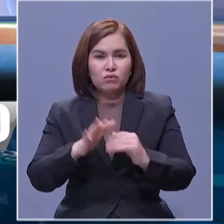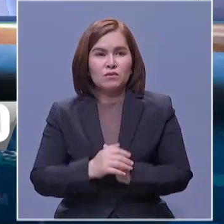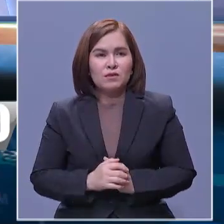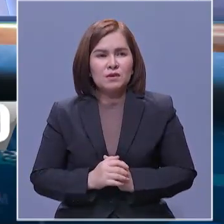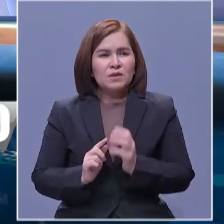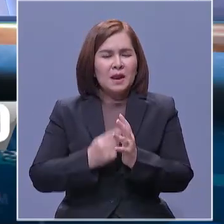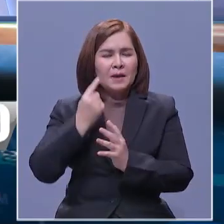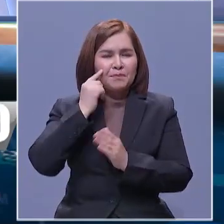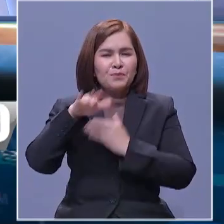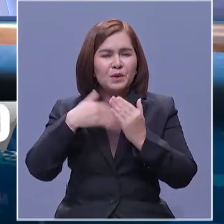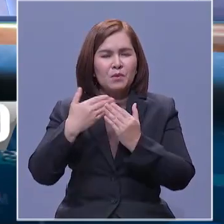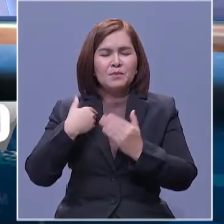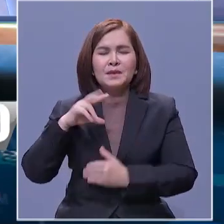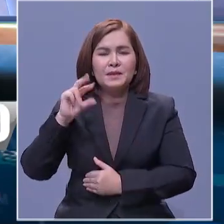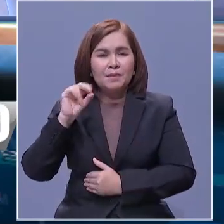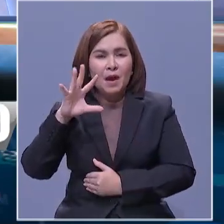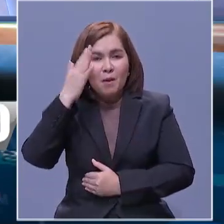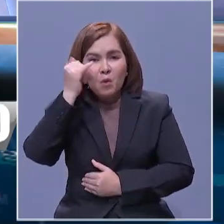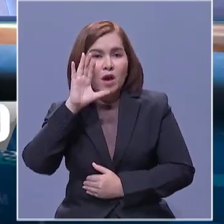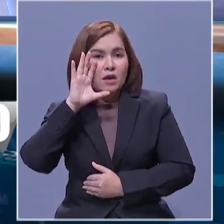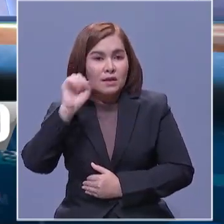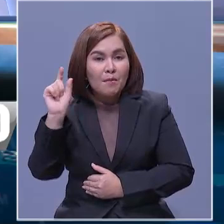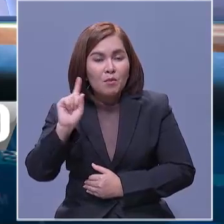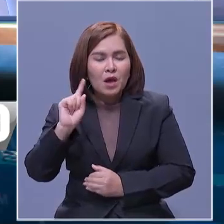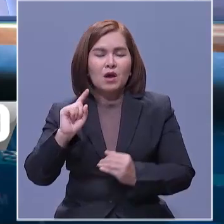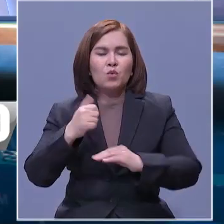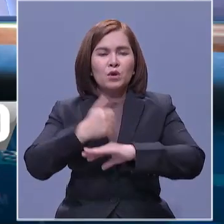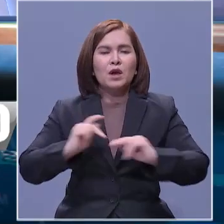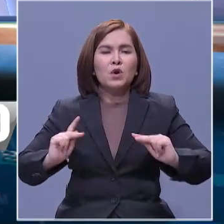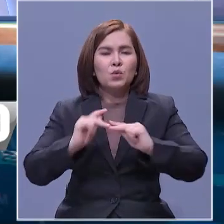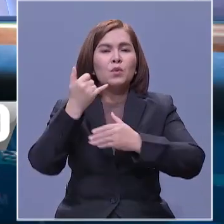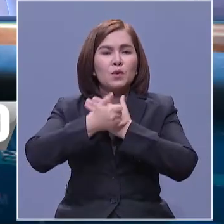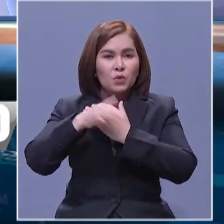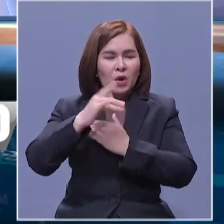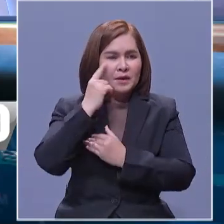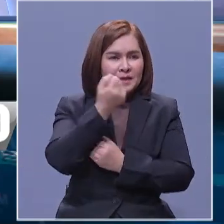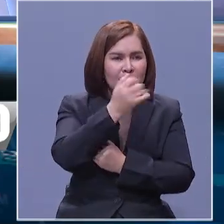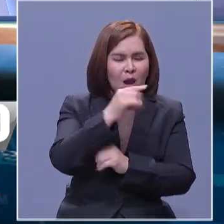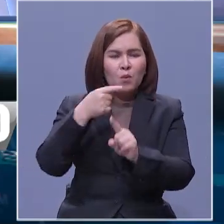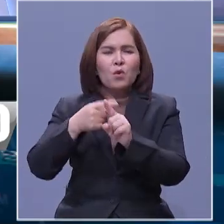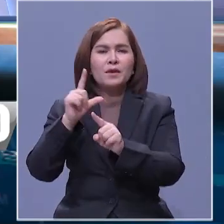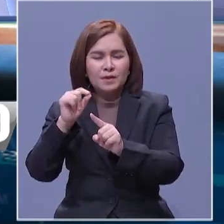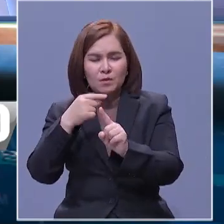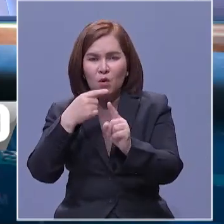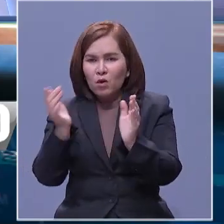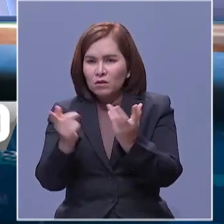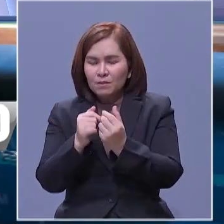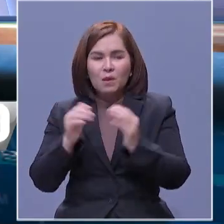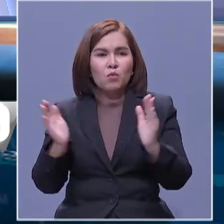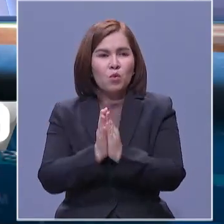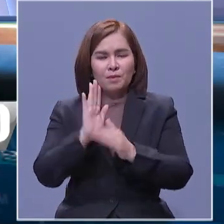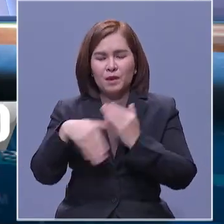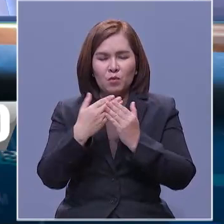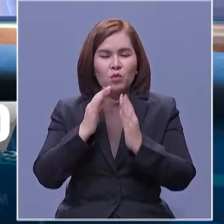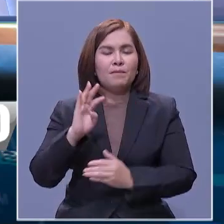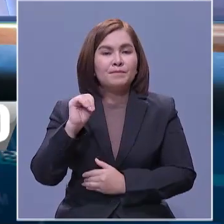ากัน35คน เพราะตอนแรกที่ฟังจากท่านรัฐมนตรีต่างประเทศเนี่ยนึกว่า15บวก20แต่ปรากฏมากกว่านั้นนะคะ เป็น41